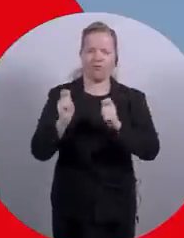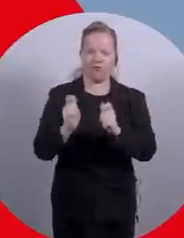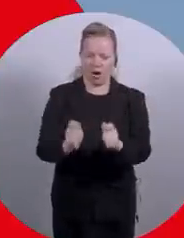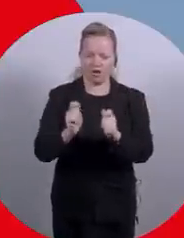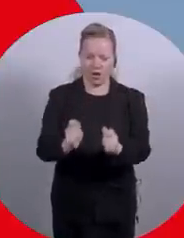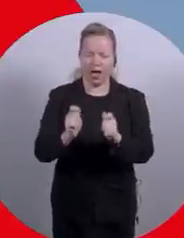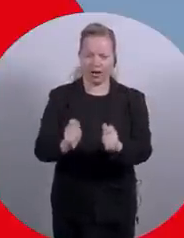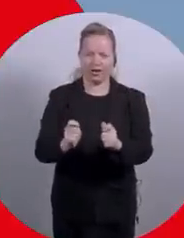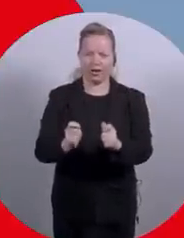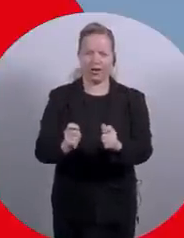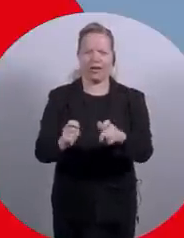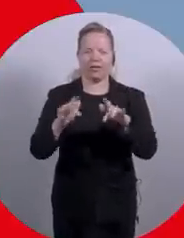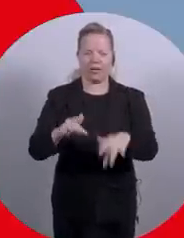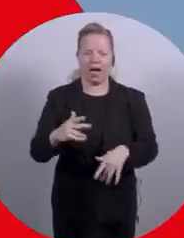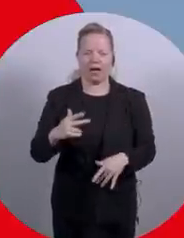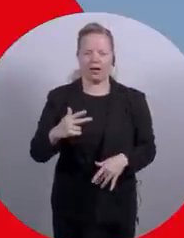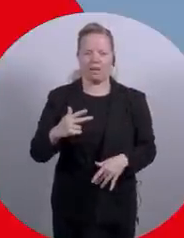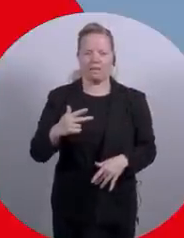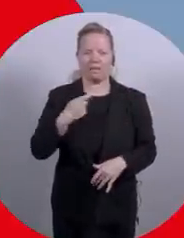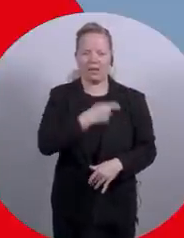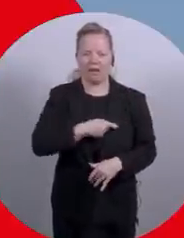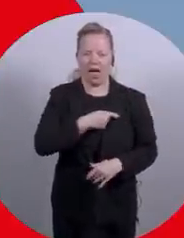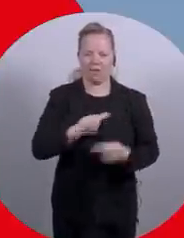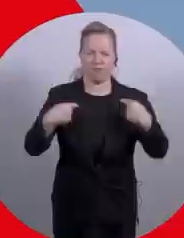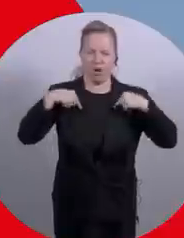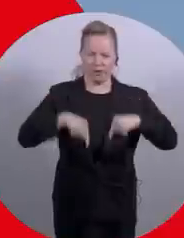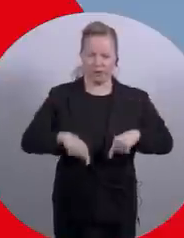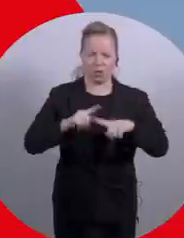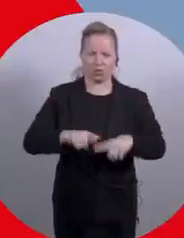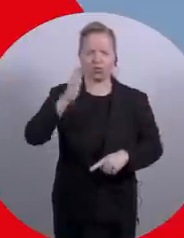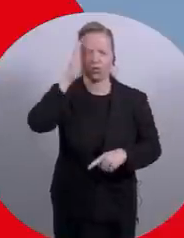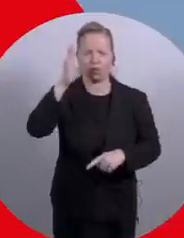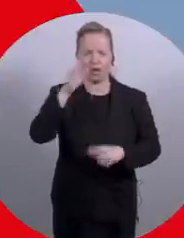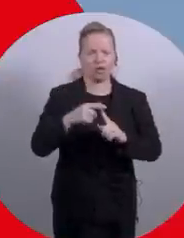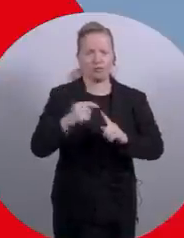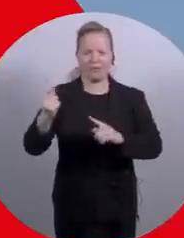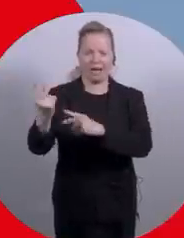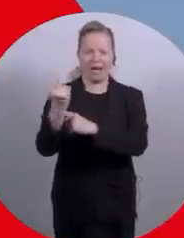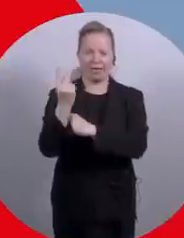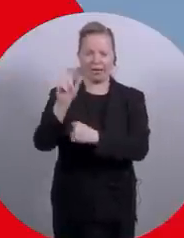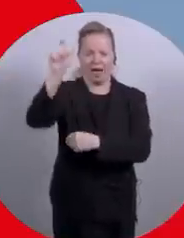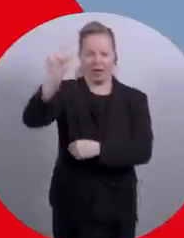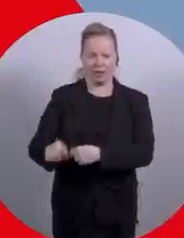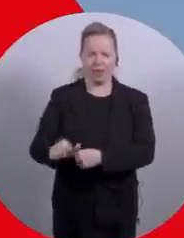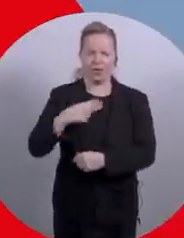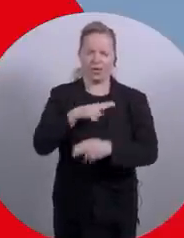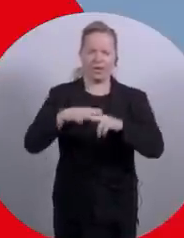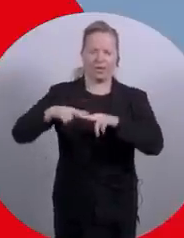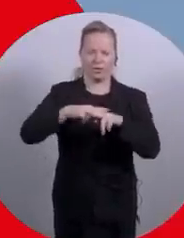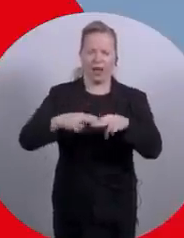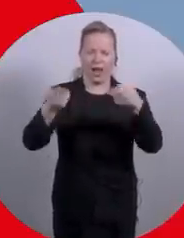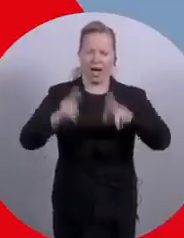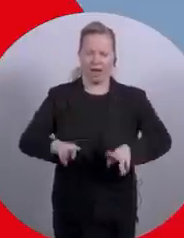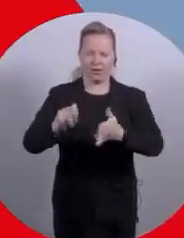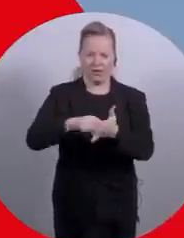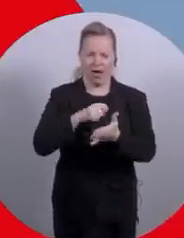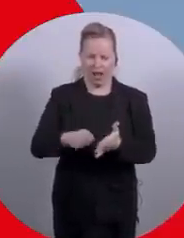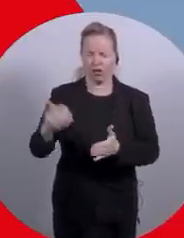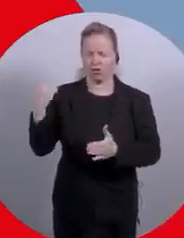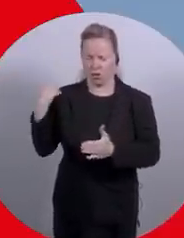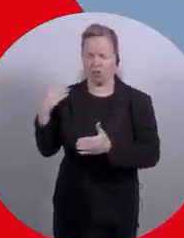wählenden Parteivorsitzenden und zukünftigen Spitzenkandidaten für die nächste Nationalratswahl erstellt hat